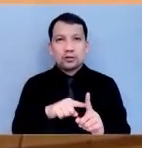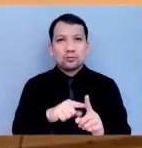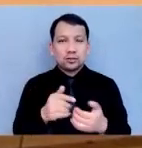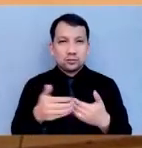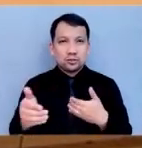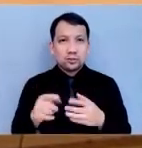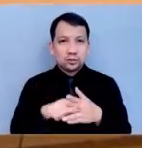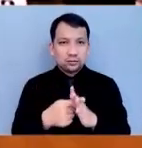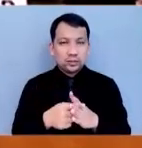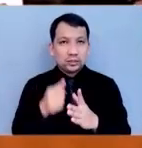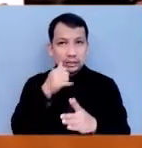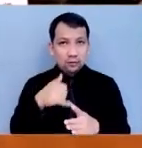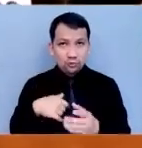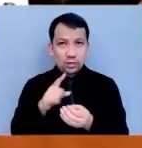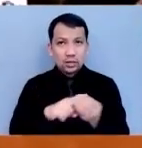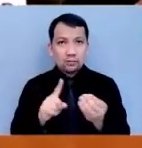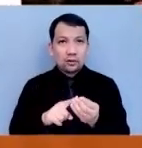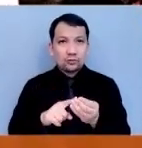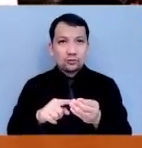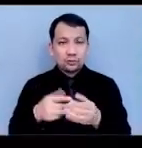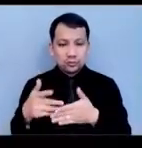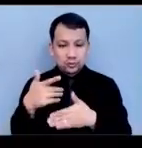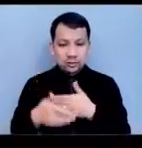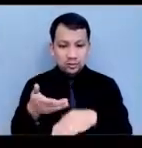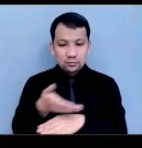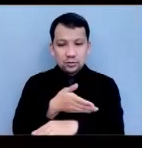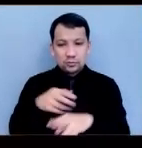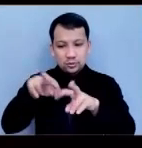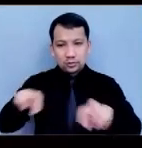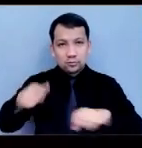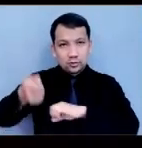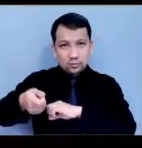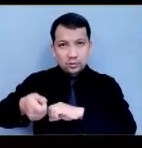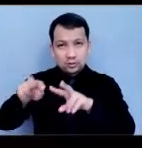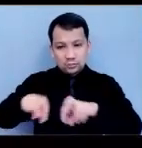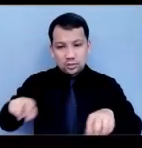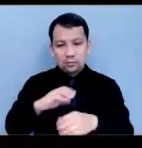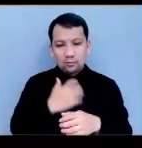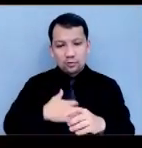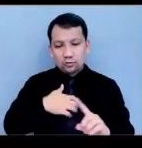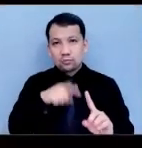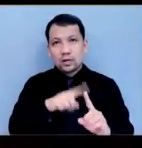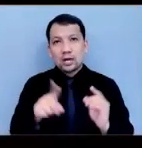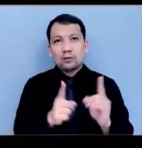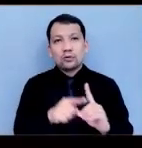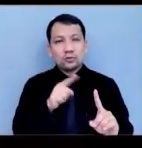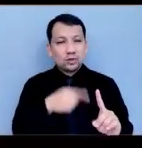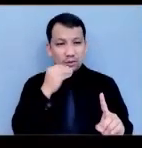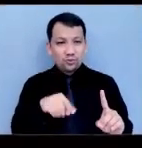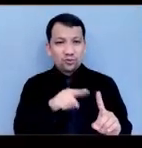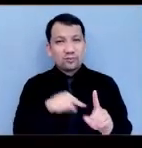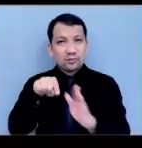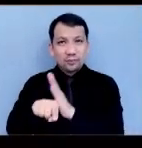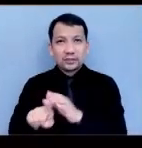ang pagsisimula kahapon ng preliminary investigation sa mga reklamong inihain laban kay Teves bilang mastermind umano